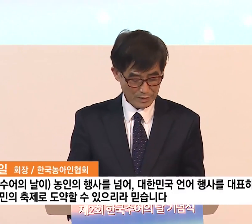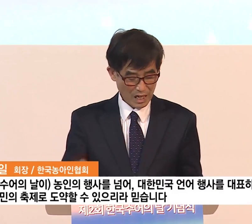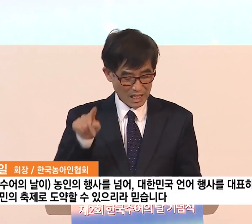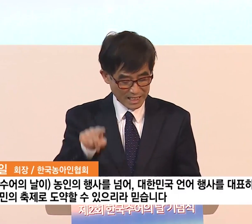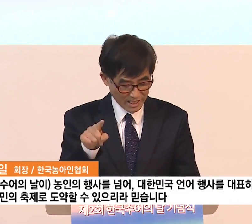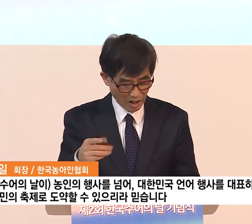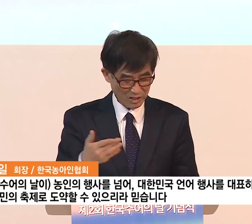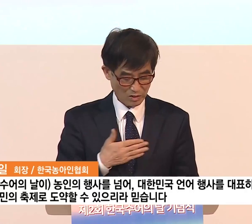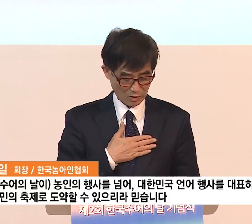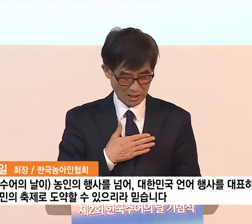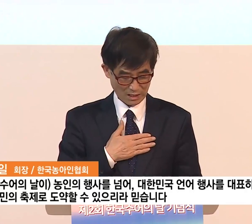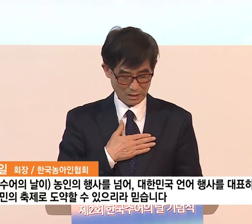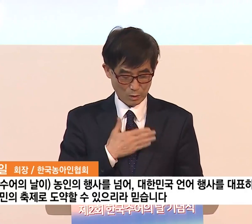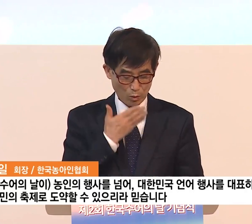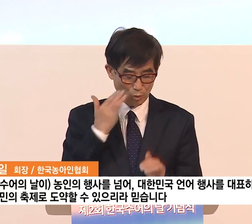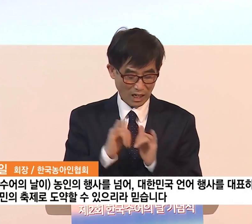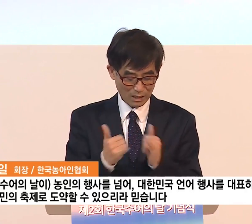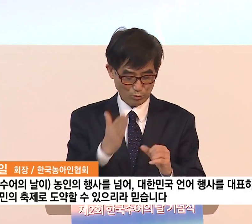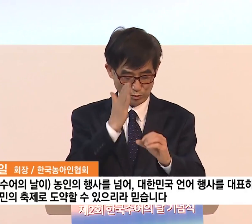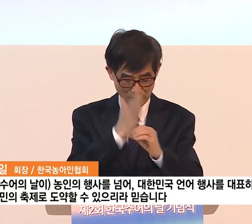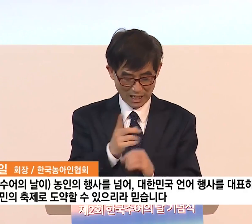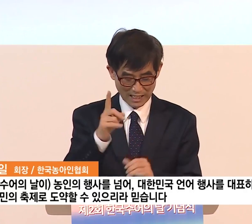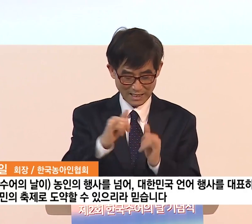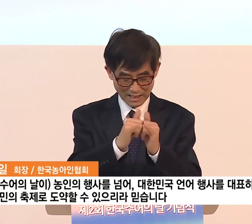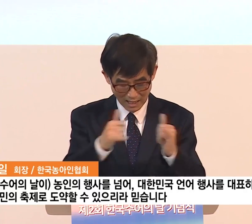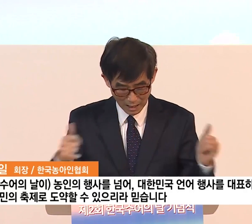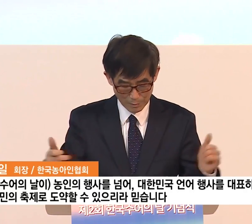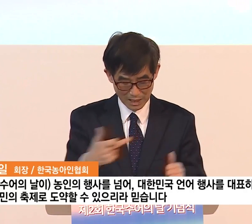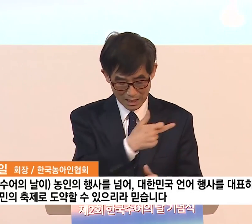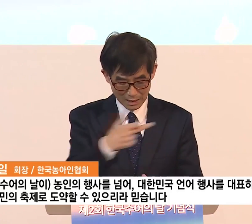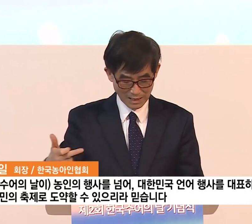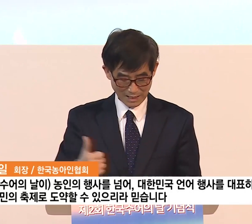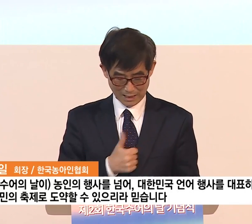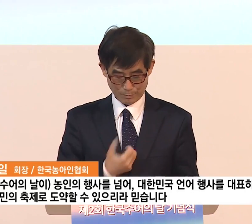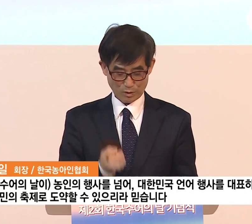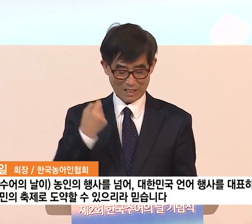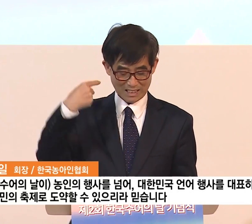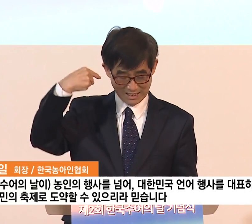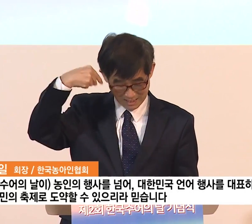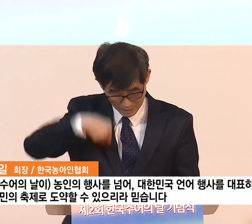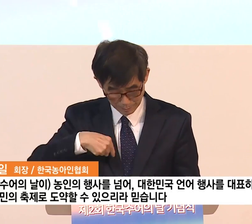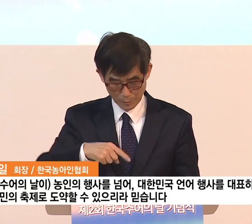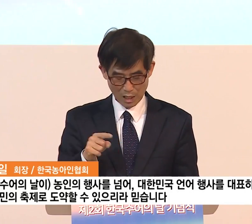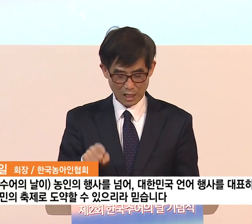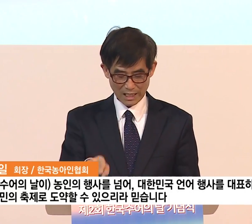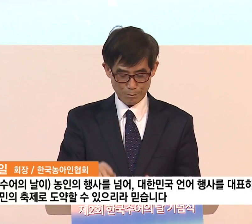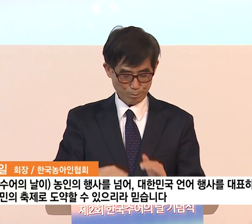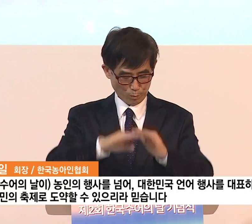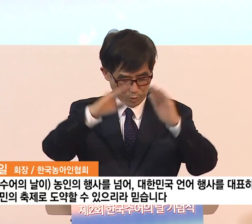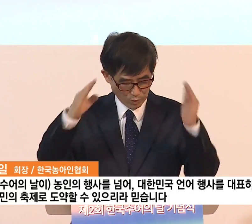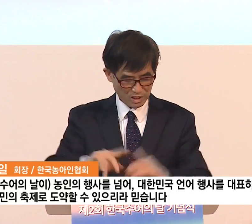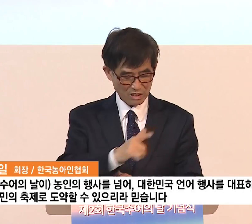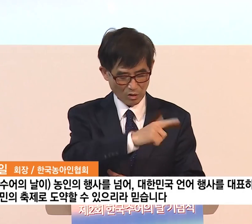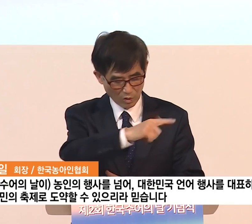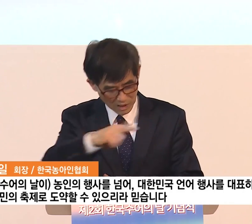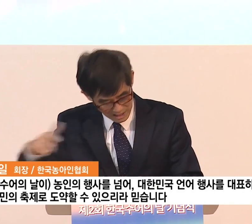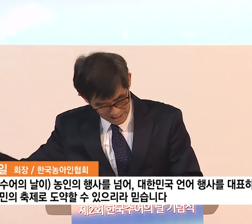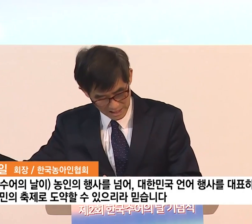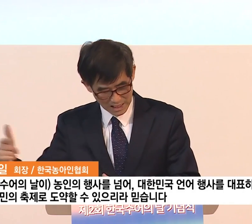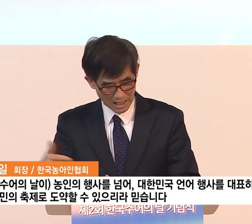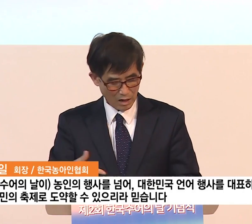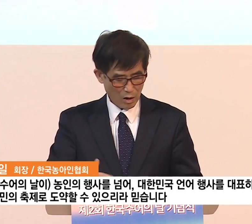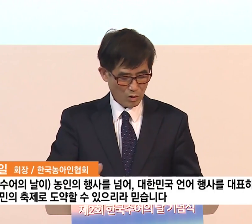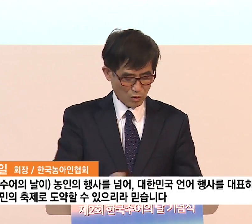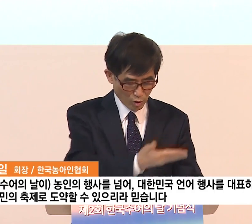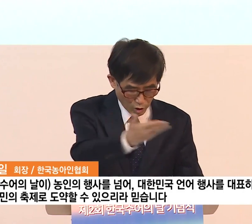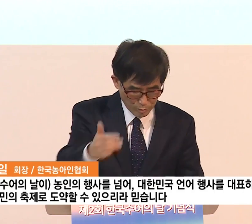농인의 행사를 넘어 대한민국의 어느 행사를 대표하는 전 국민의 축제로 도약할 수